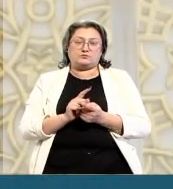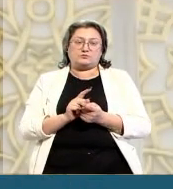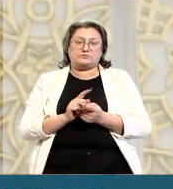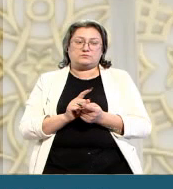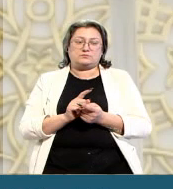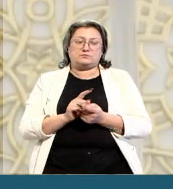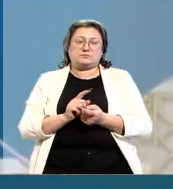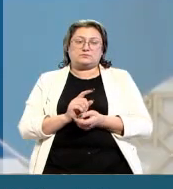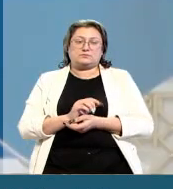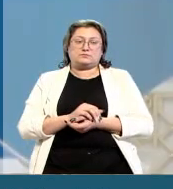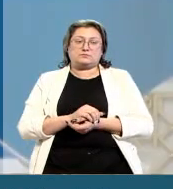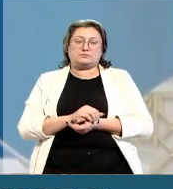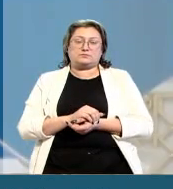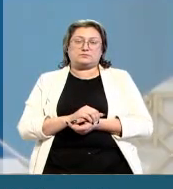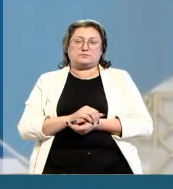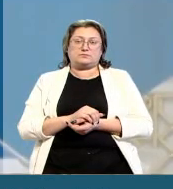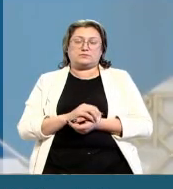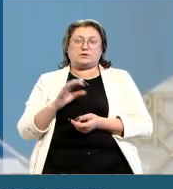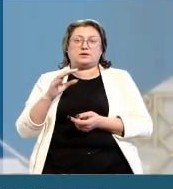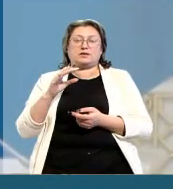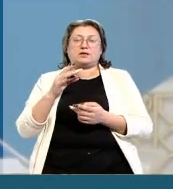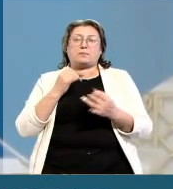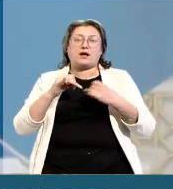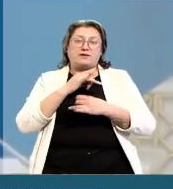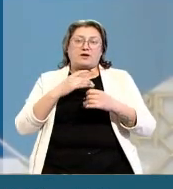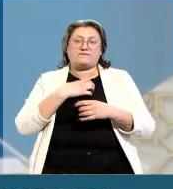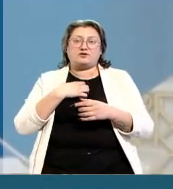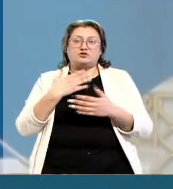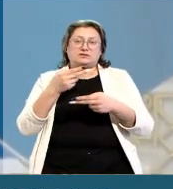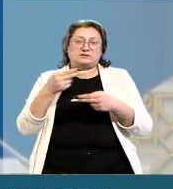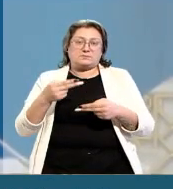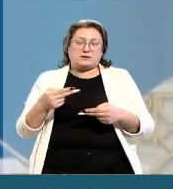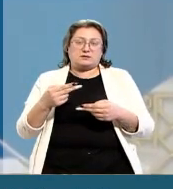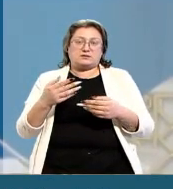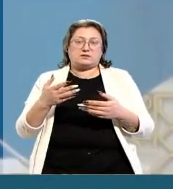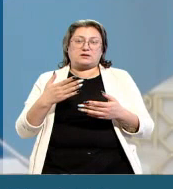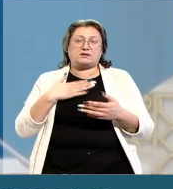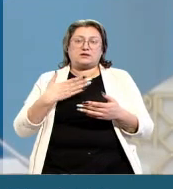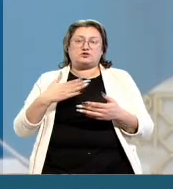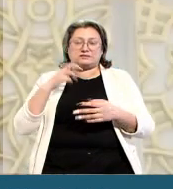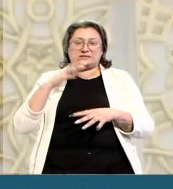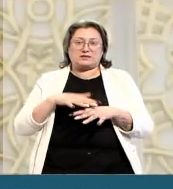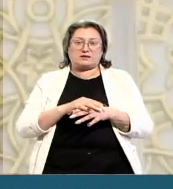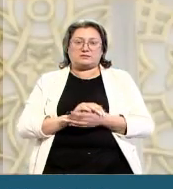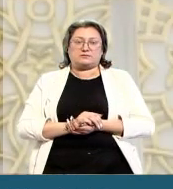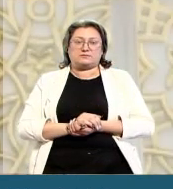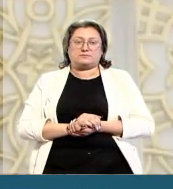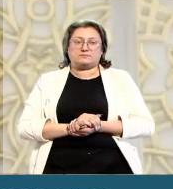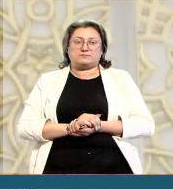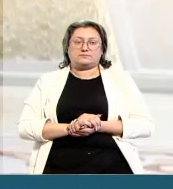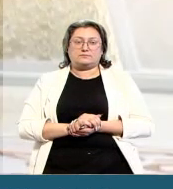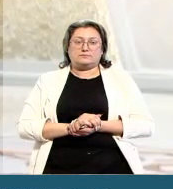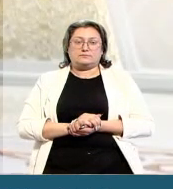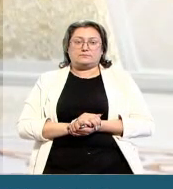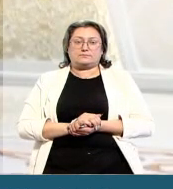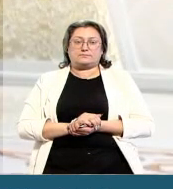ұлттық тәуелсіздік қағидаттарын сақтауға бейілді екенімізді тағы да нақтылай аламыз. Сонымен қатар екі жақтың ынтымақтастық мәселелерін талқылаймыз. Біз экономикалық